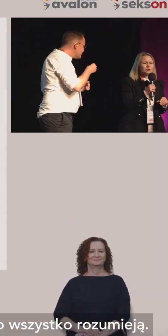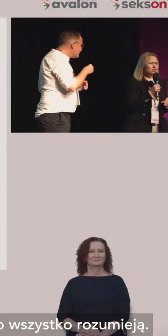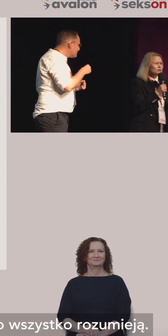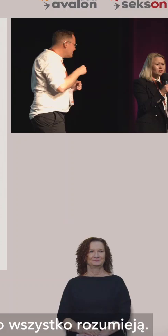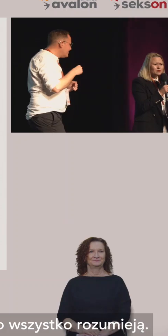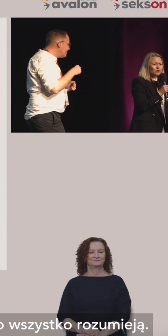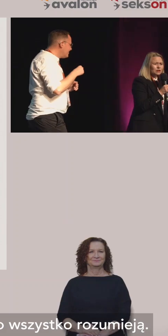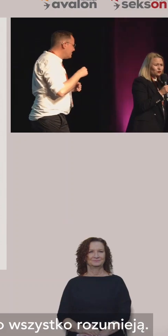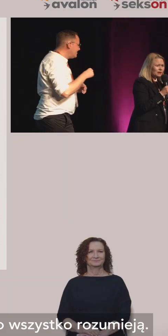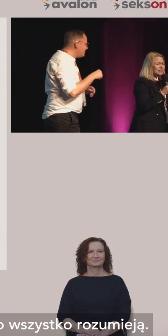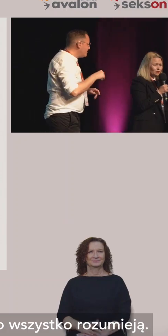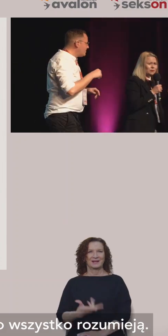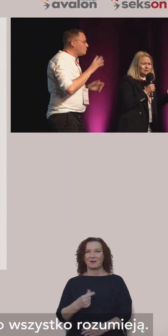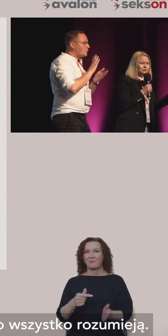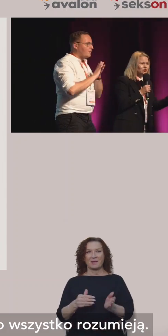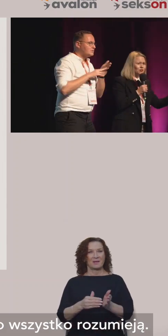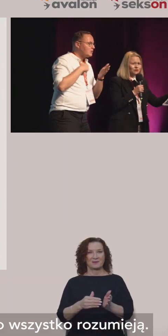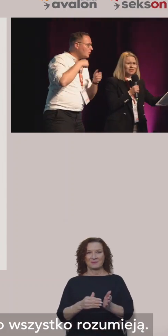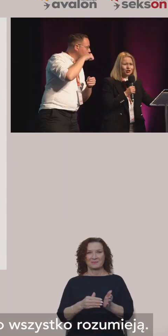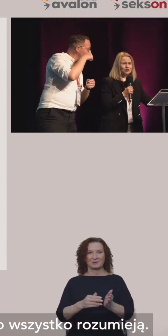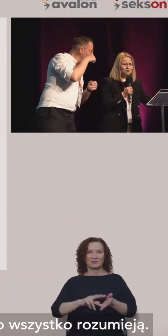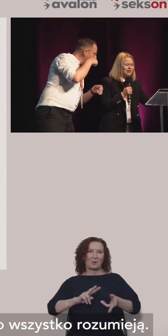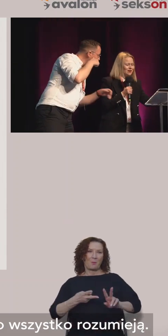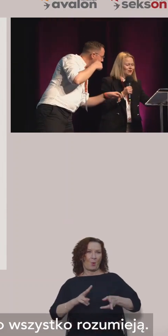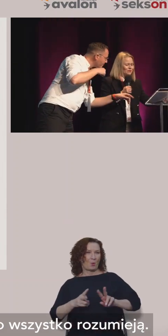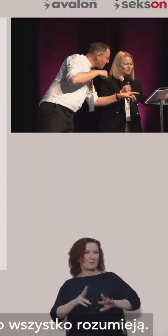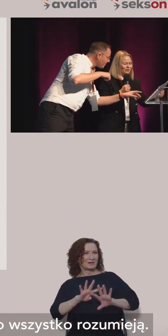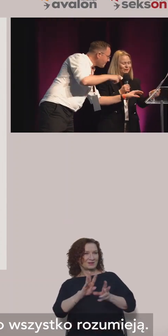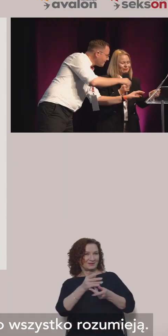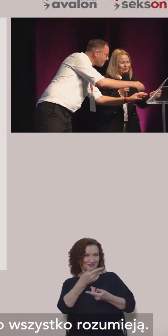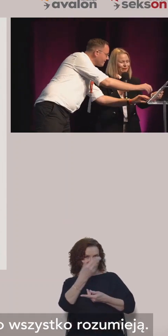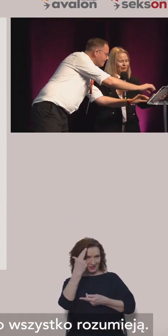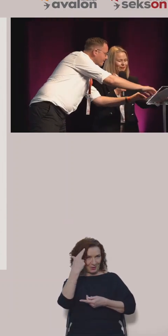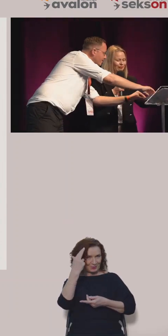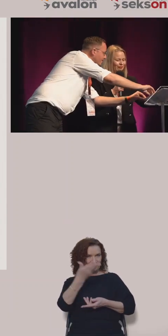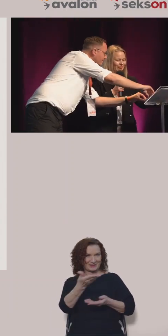Chyba nie potrzebujemy w ogóle tłumacza, bo państwo wszystko widać rozumieją.